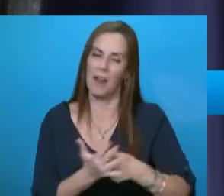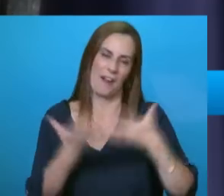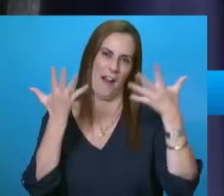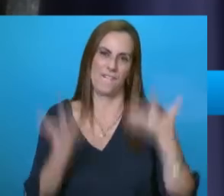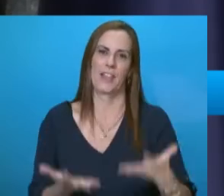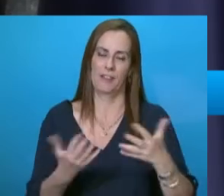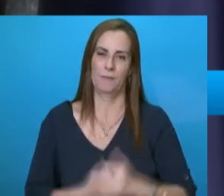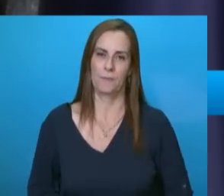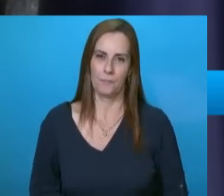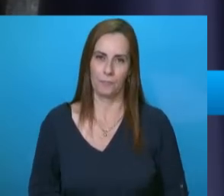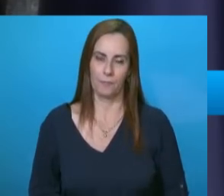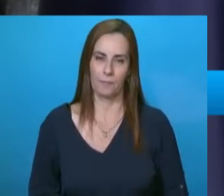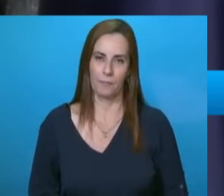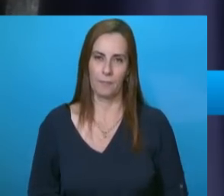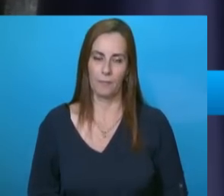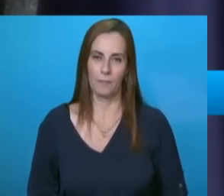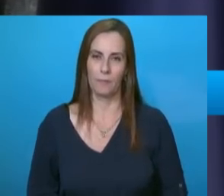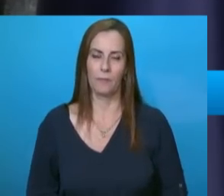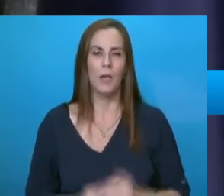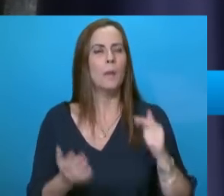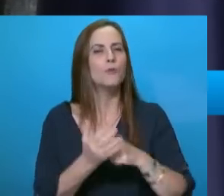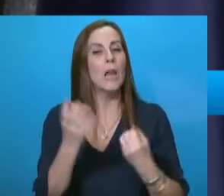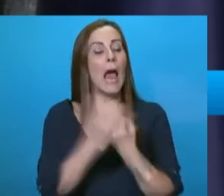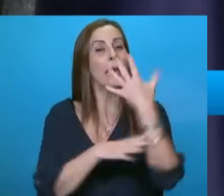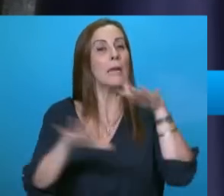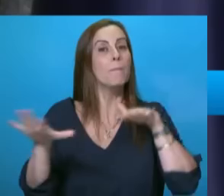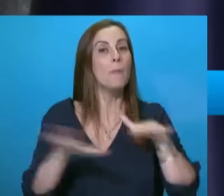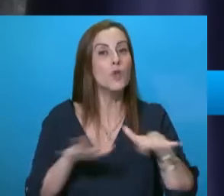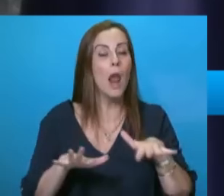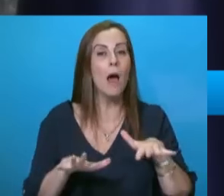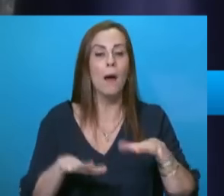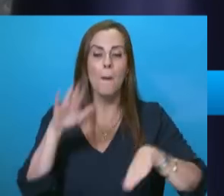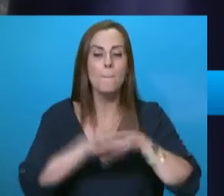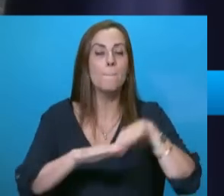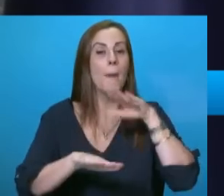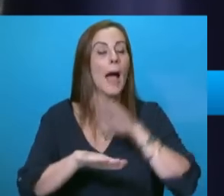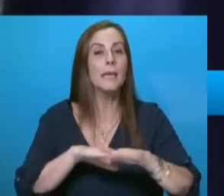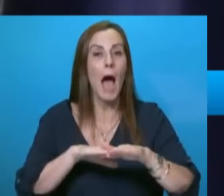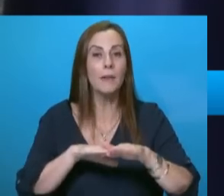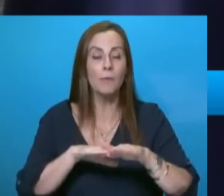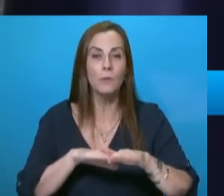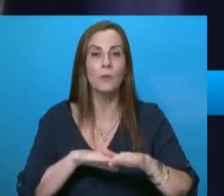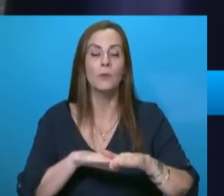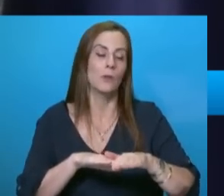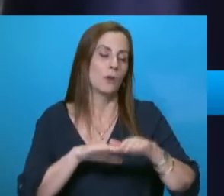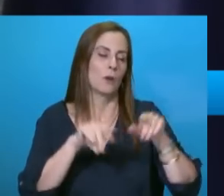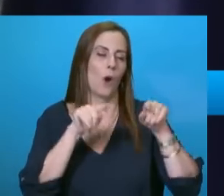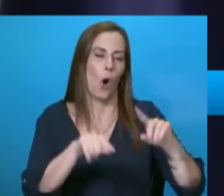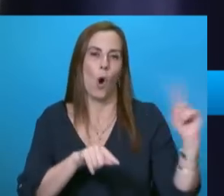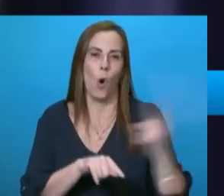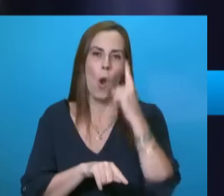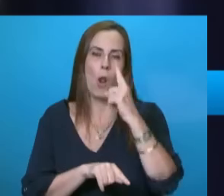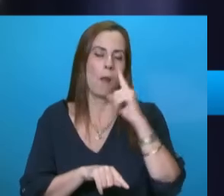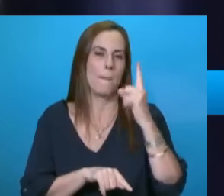מכולם. המפתחות להרכבת ממשלה בישראל נמצאת כרגע בידי כל נבחרי